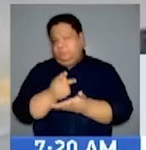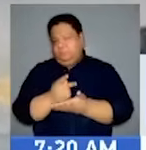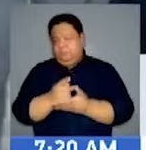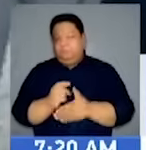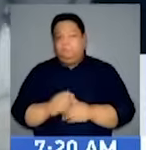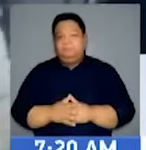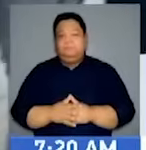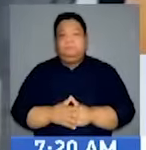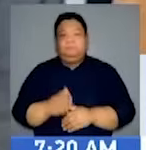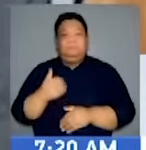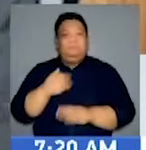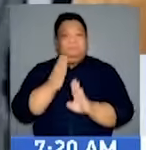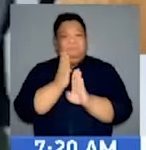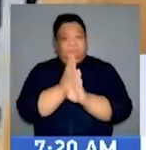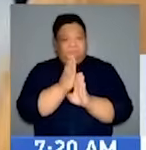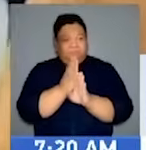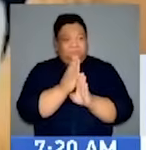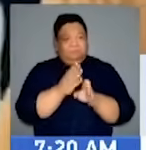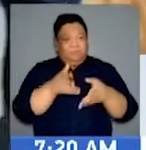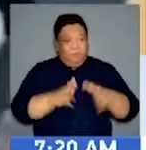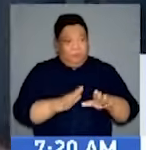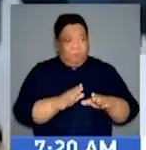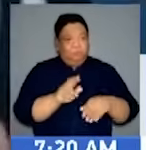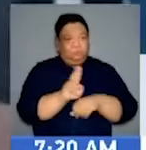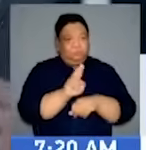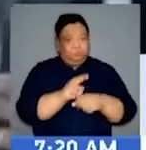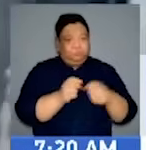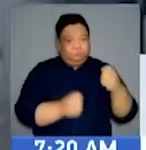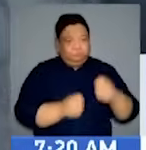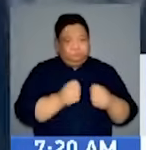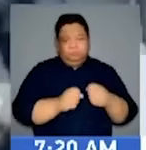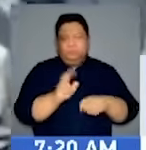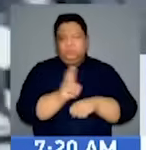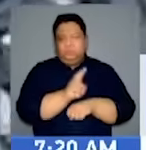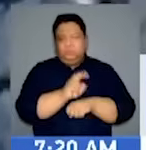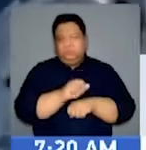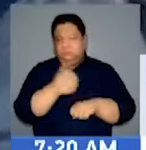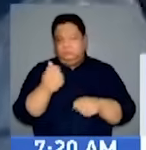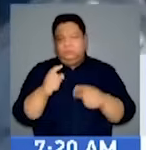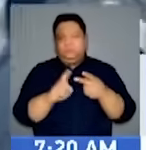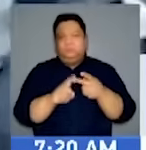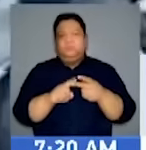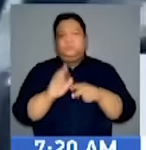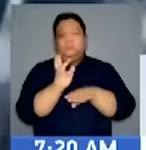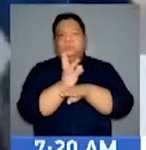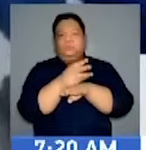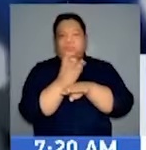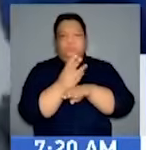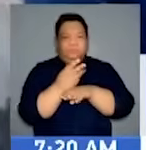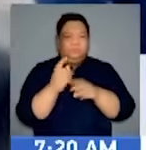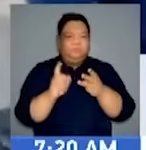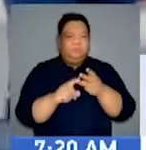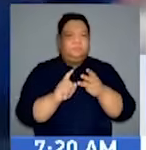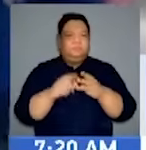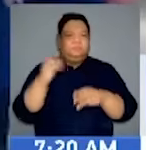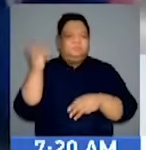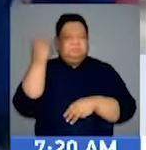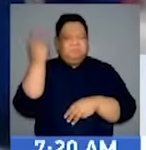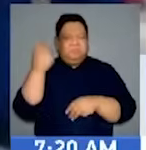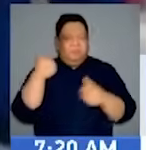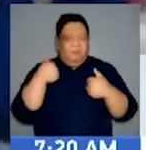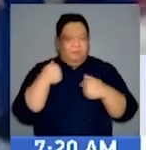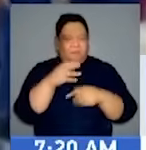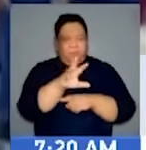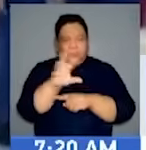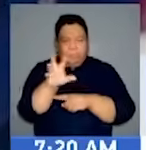mag-operate sa EDSA busway, ang maaari lang pong dumaan ay mga on-duty ambulances, fire trucks, PNP vehicles at service vehicles ng